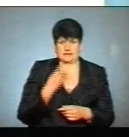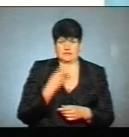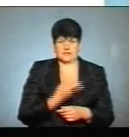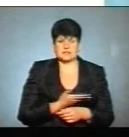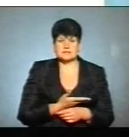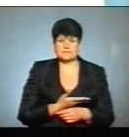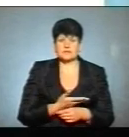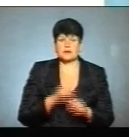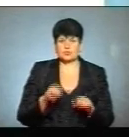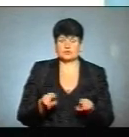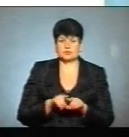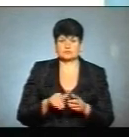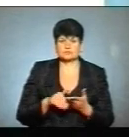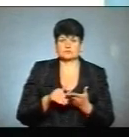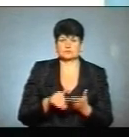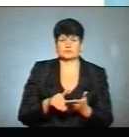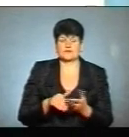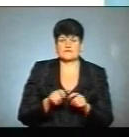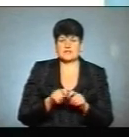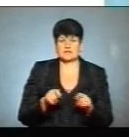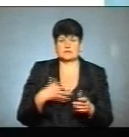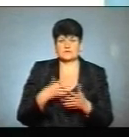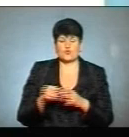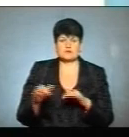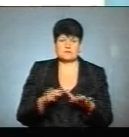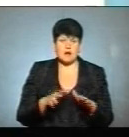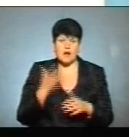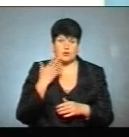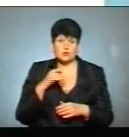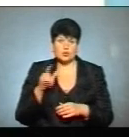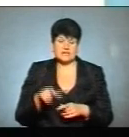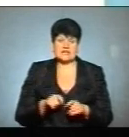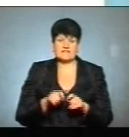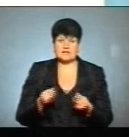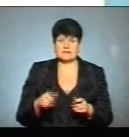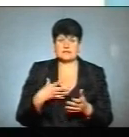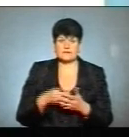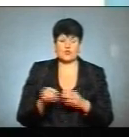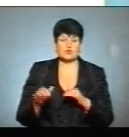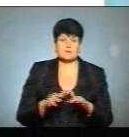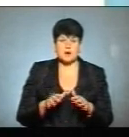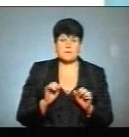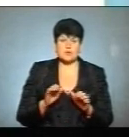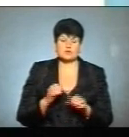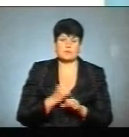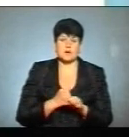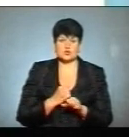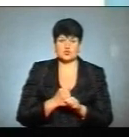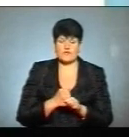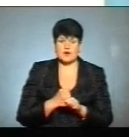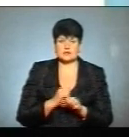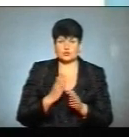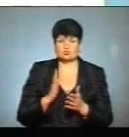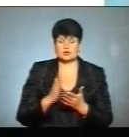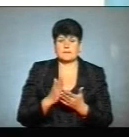сюжеті, можемо також посприяти відкрити власну справу. Ну, коли вже людина відкриває власну справу, ми можемо працювати, якщо буде